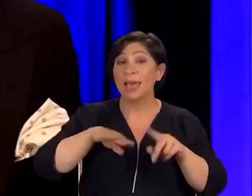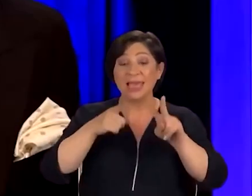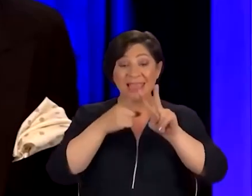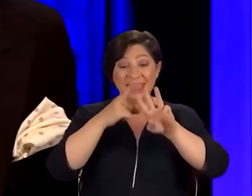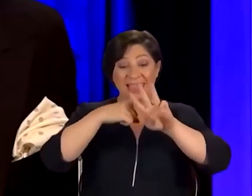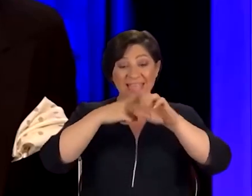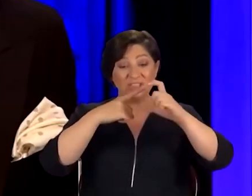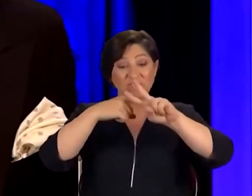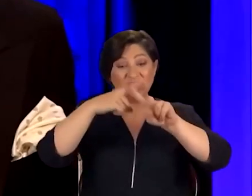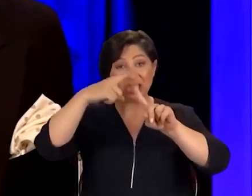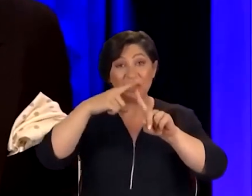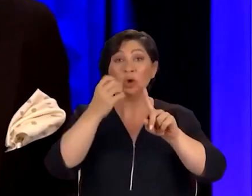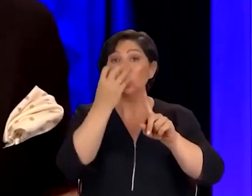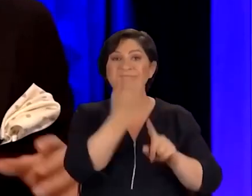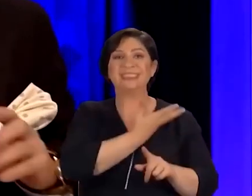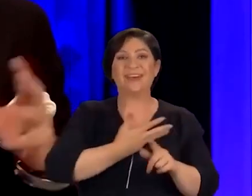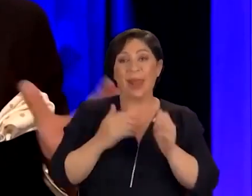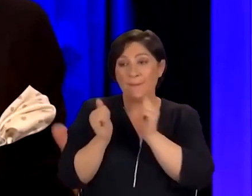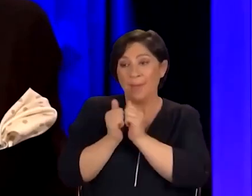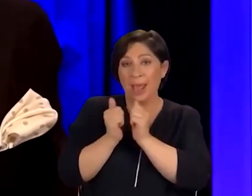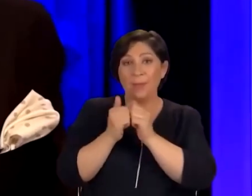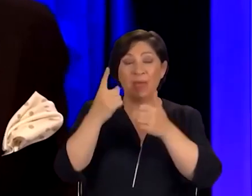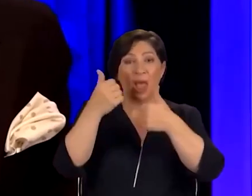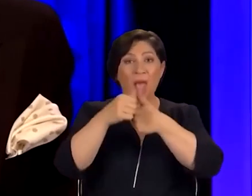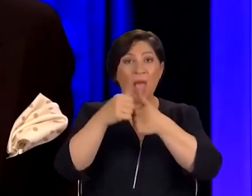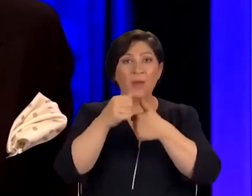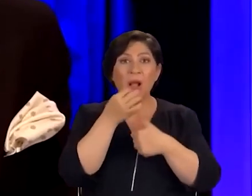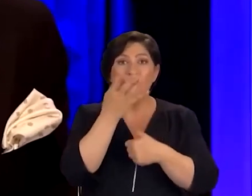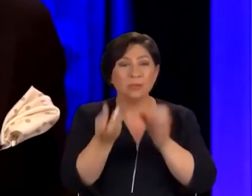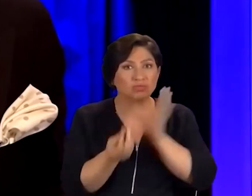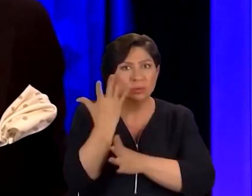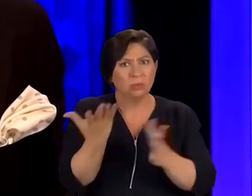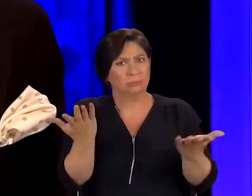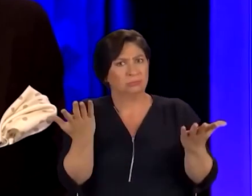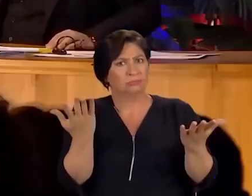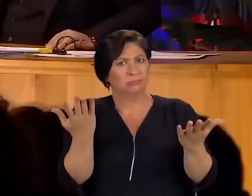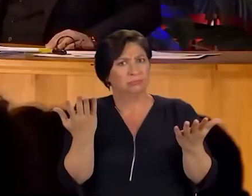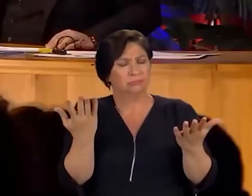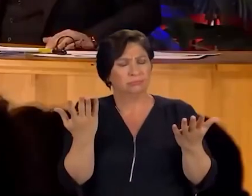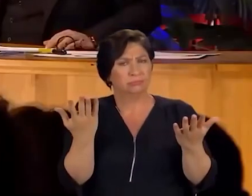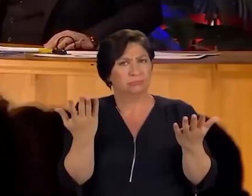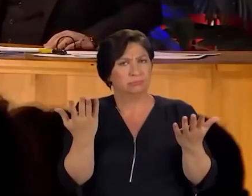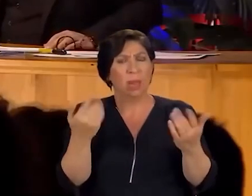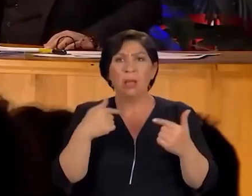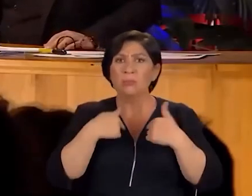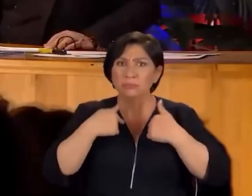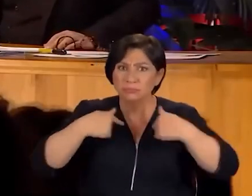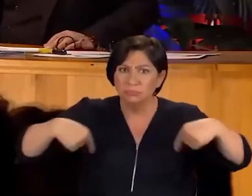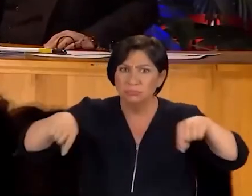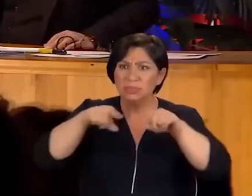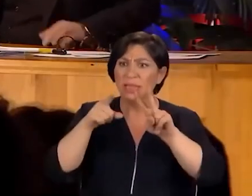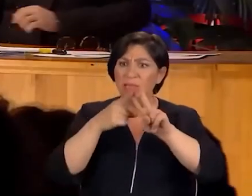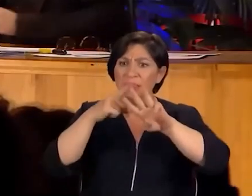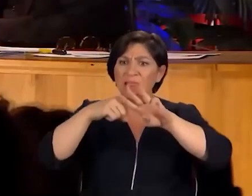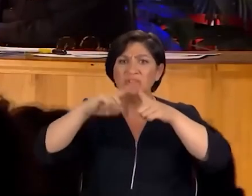Necat Gülseven'le beraber bir evlilik haberlerin çıktı. Ve biz